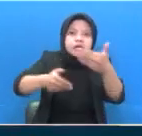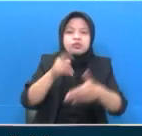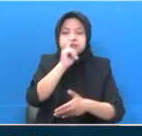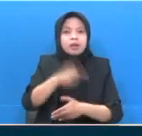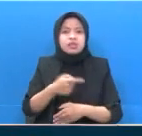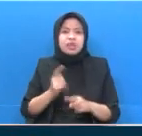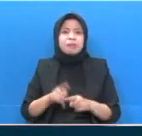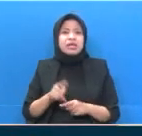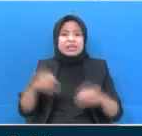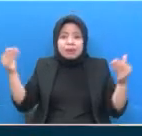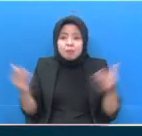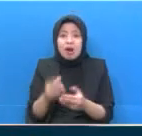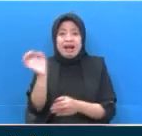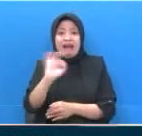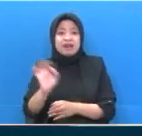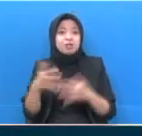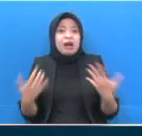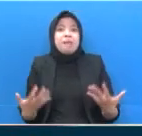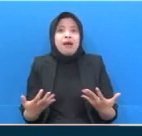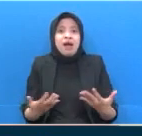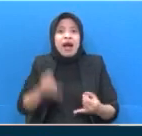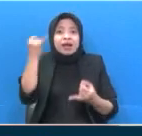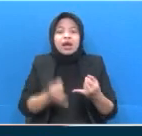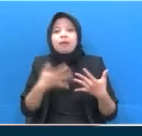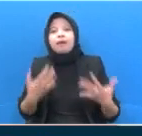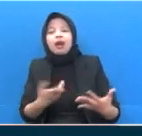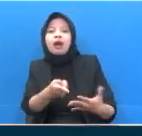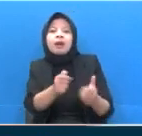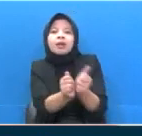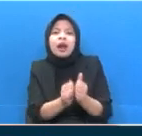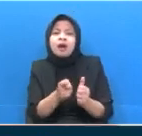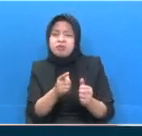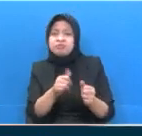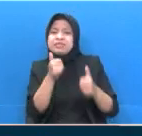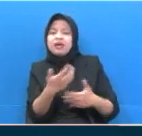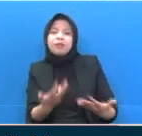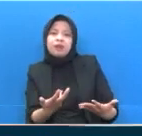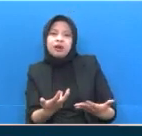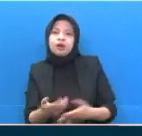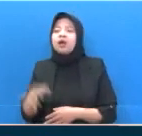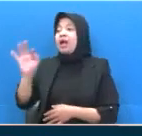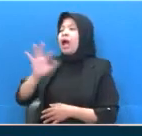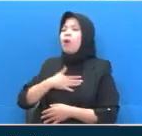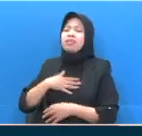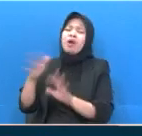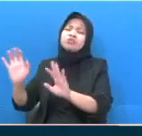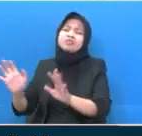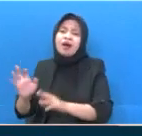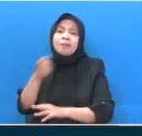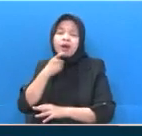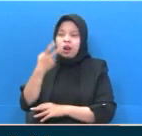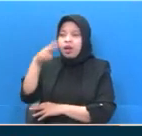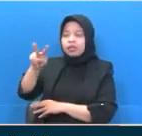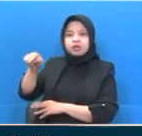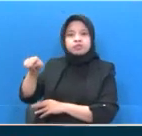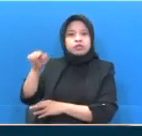tapi kalau ini tidak ketemu Apa betul ujug-ujug kok adanya suatu tidak pidana sehingga jadi nggak perlu khawatir dulu ya kalau misalnya kita lihat